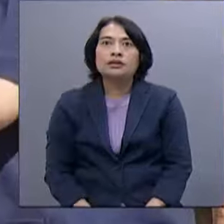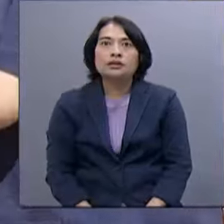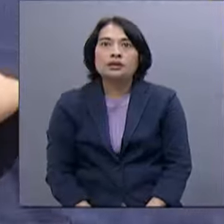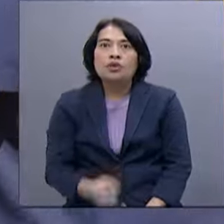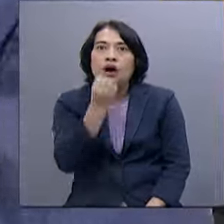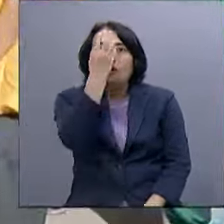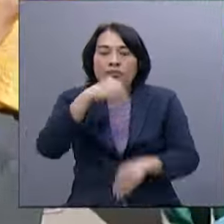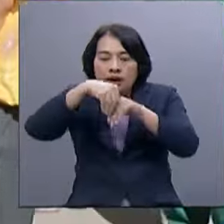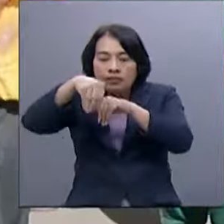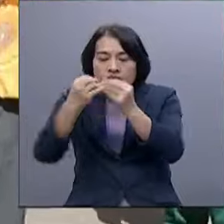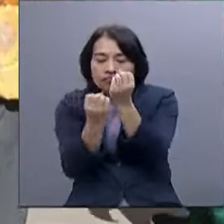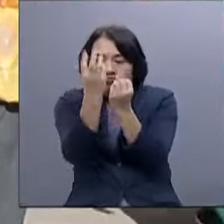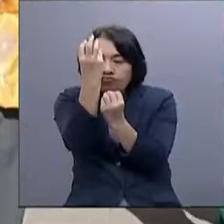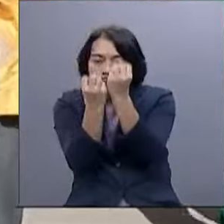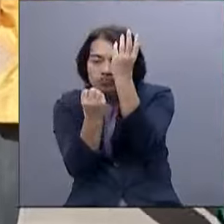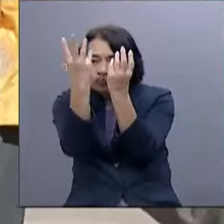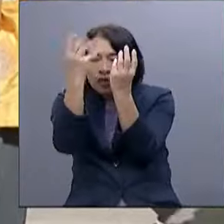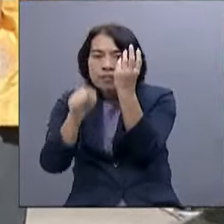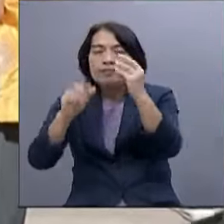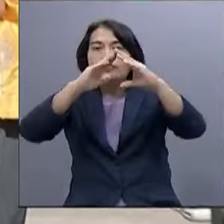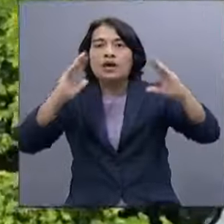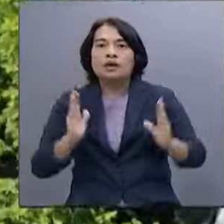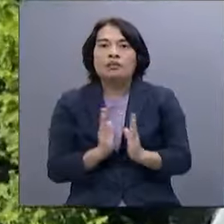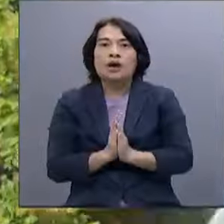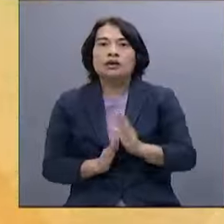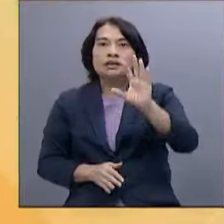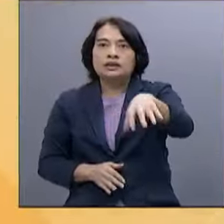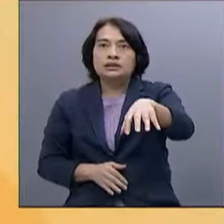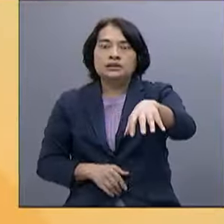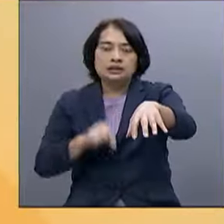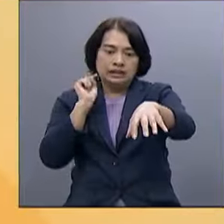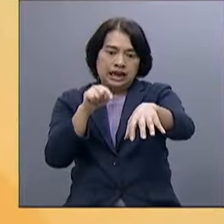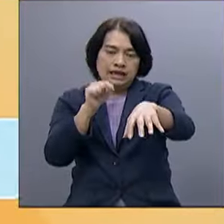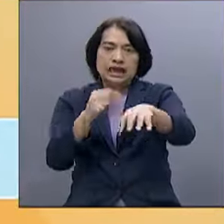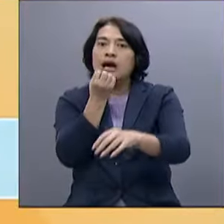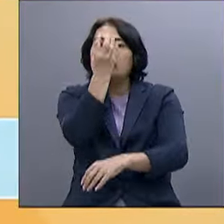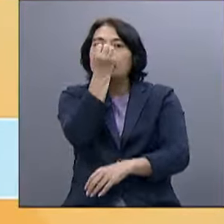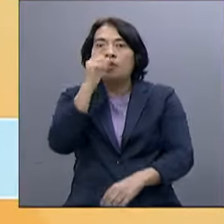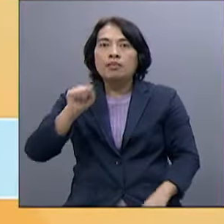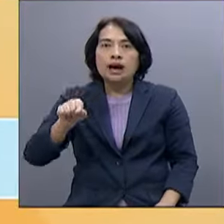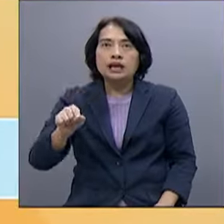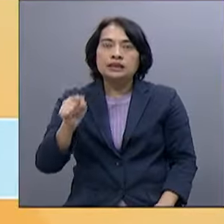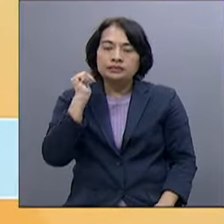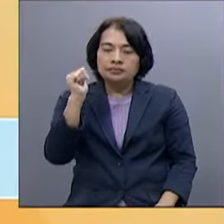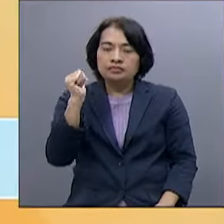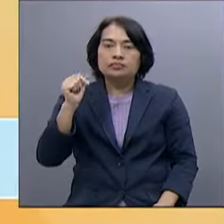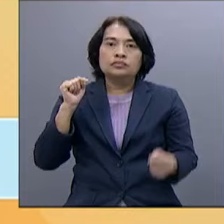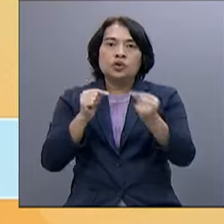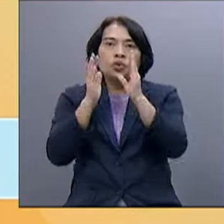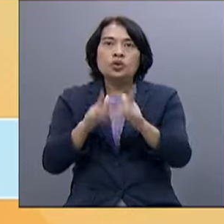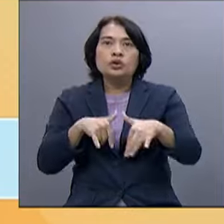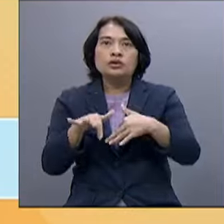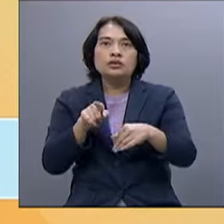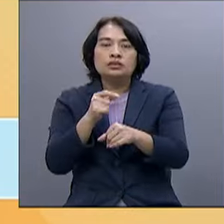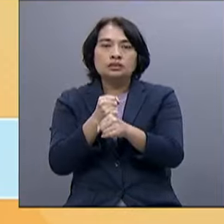าวพรรษาเนี่ยขึ้นตามวัดตามพื้นที่ต่างๆให้เขาเห็นว่าอันนี้แหละคือดอกไม้ที่เป็นสิ่งที่เป็นคนในพื้นที่ได้ด